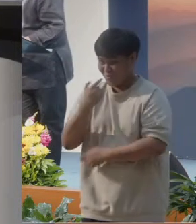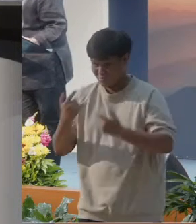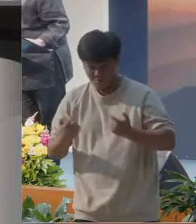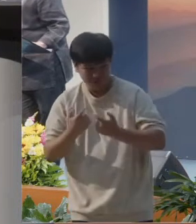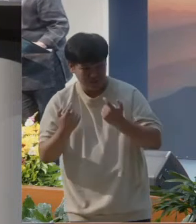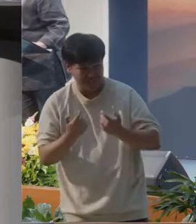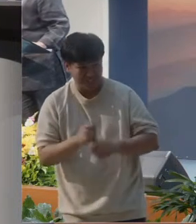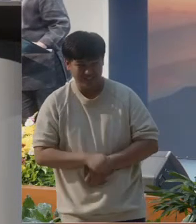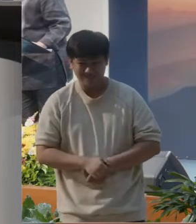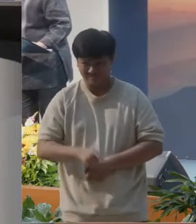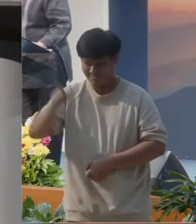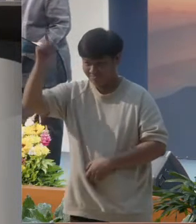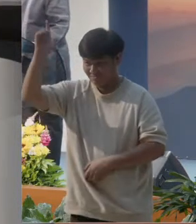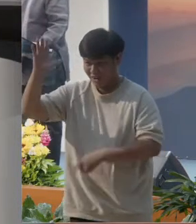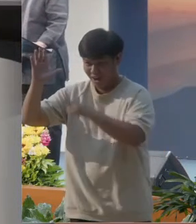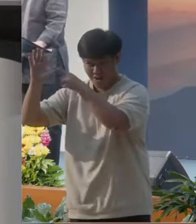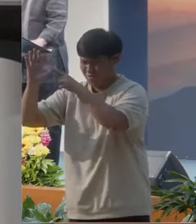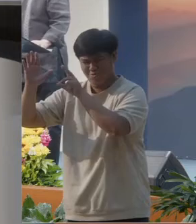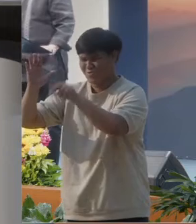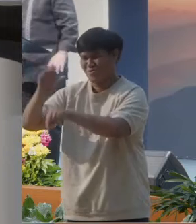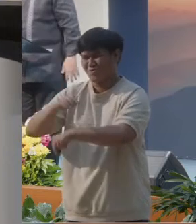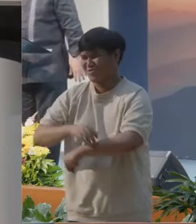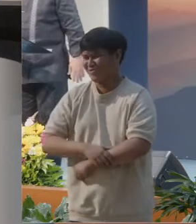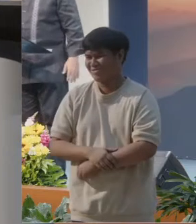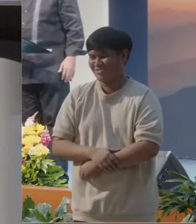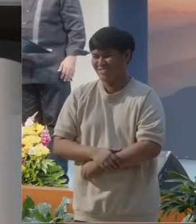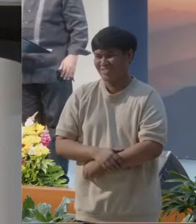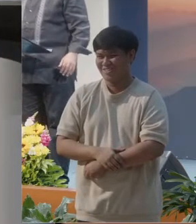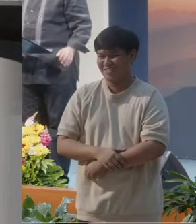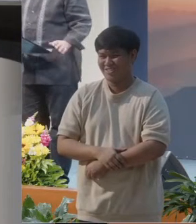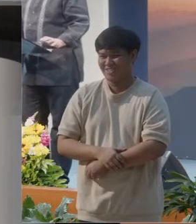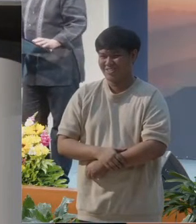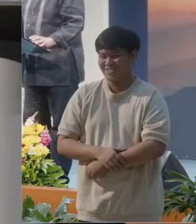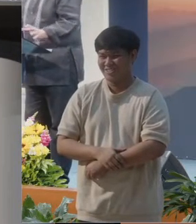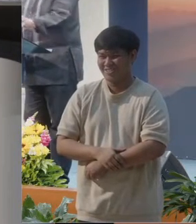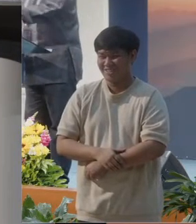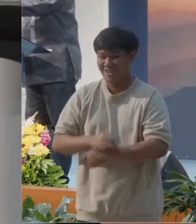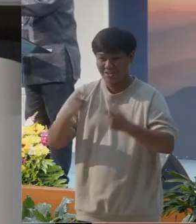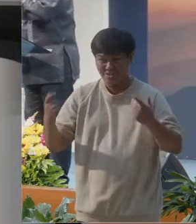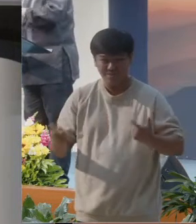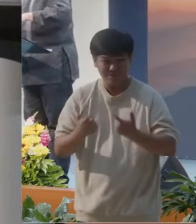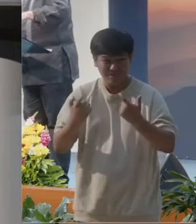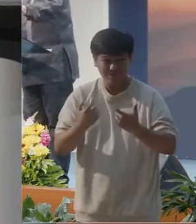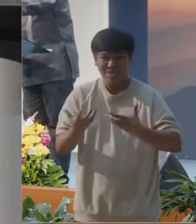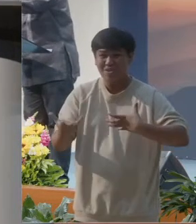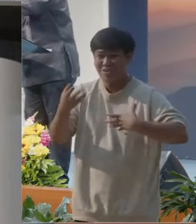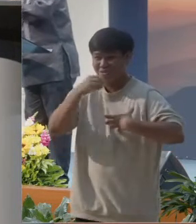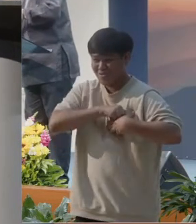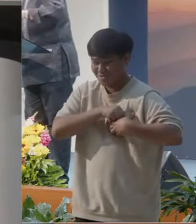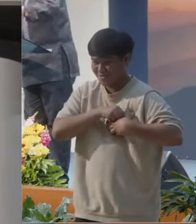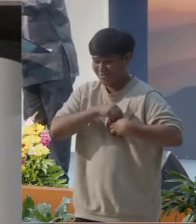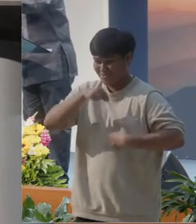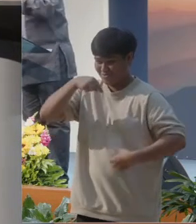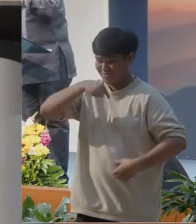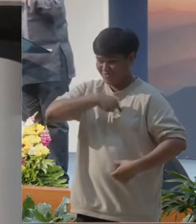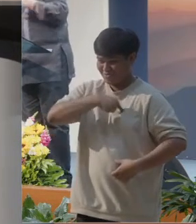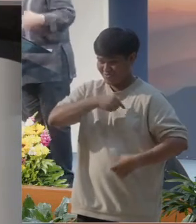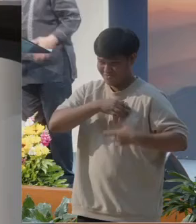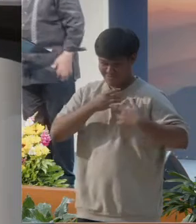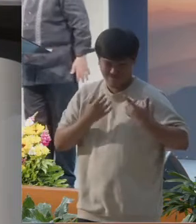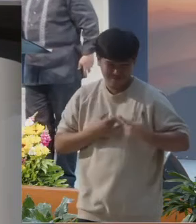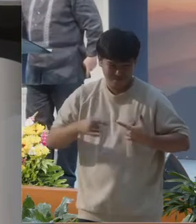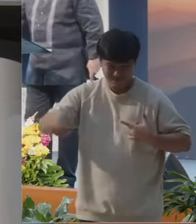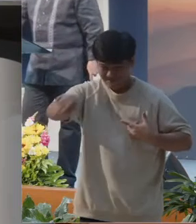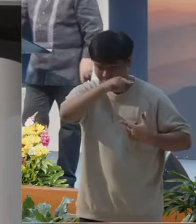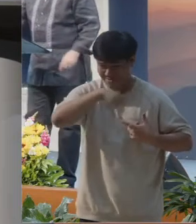Hindi po natin unang iniisip na ang kasagutan pala ay may kasalanan sa loob ng kampo. Ang kasalanan ay